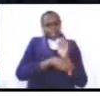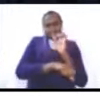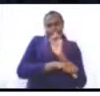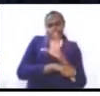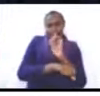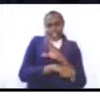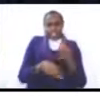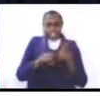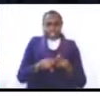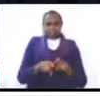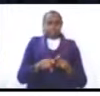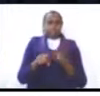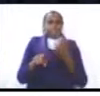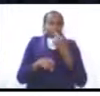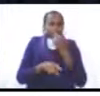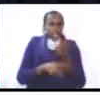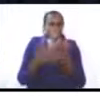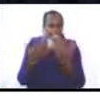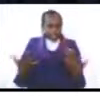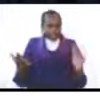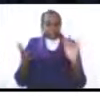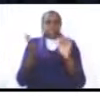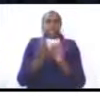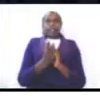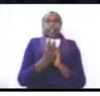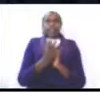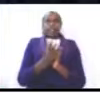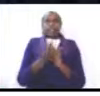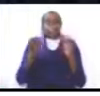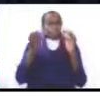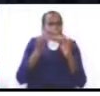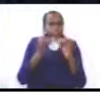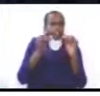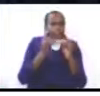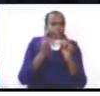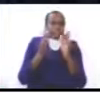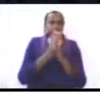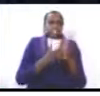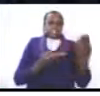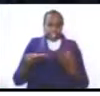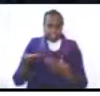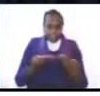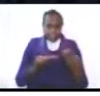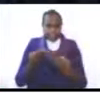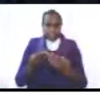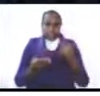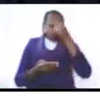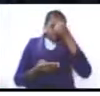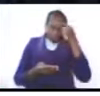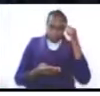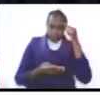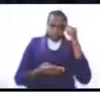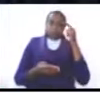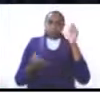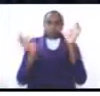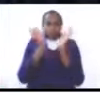na kumwambia mambo ambayo atapatana nayo katika huduma, ni sababu alikuwa